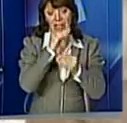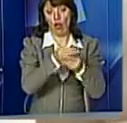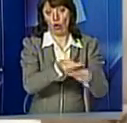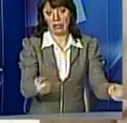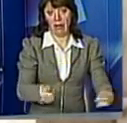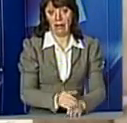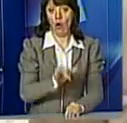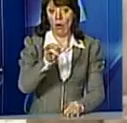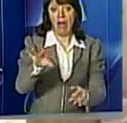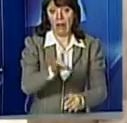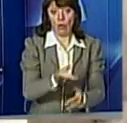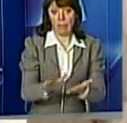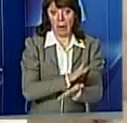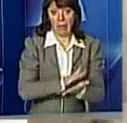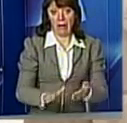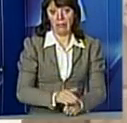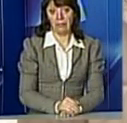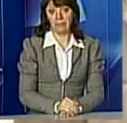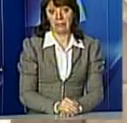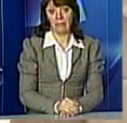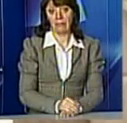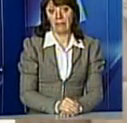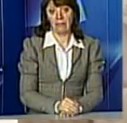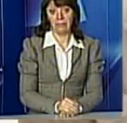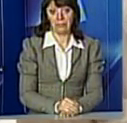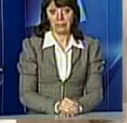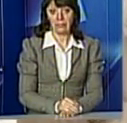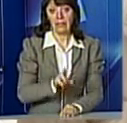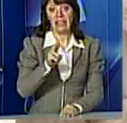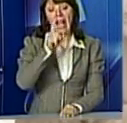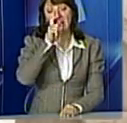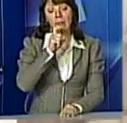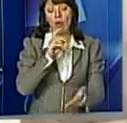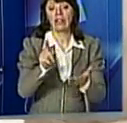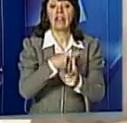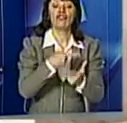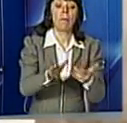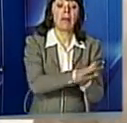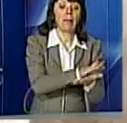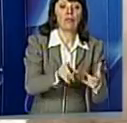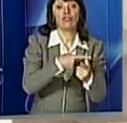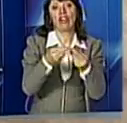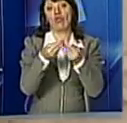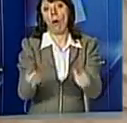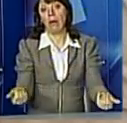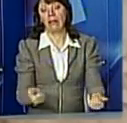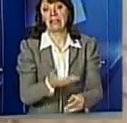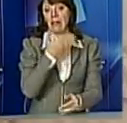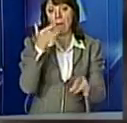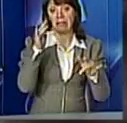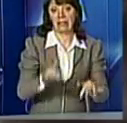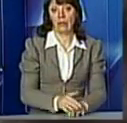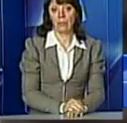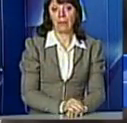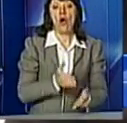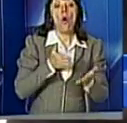на вас на районі прибирають ну на але в нас я так і не поняв чи там прибрано чи там розтопилось нема снігу